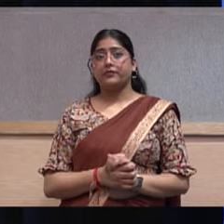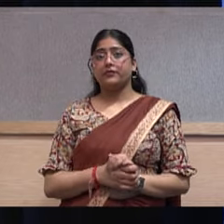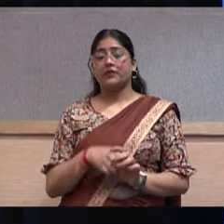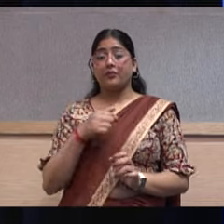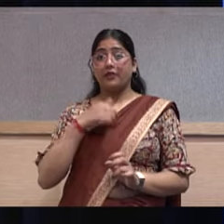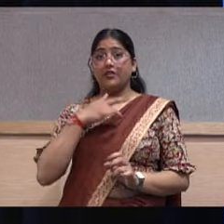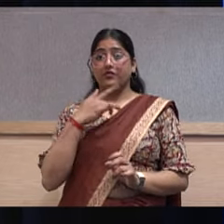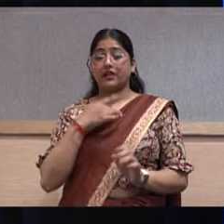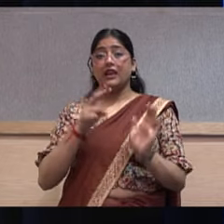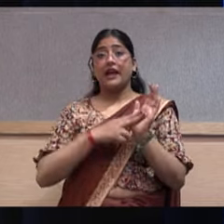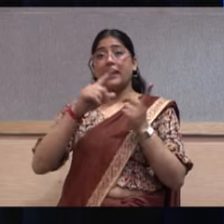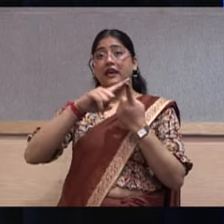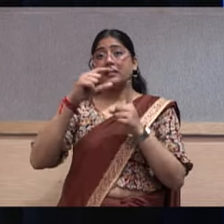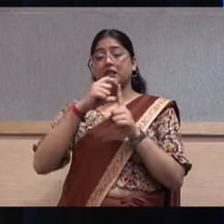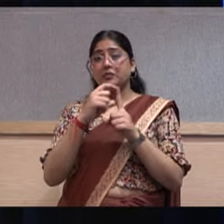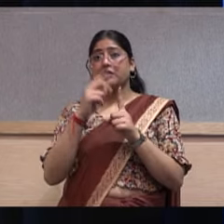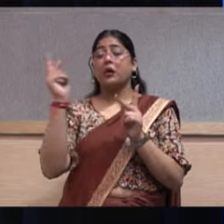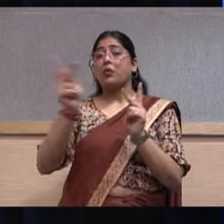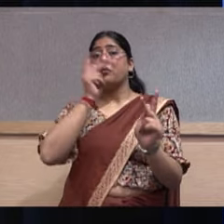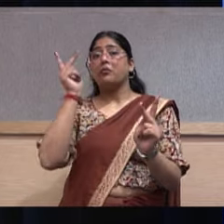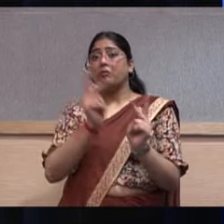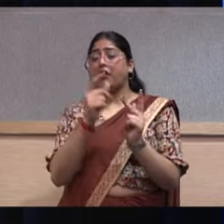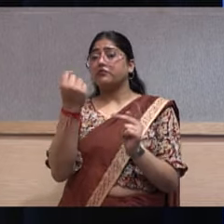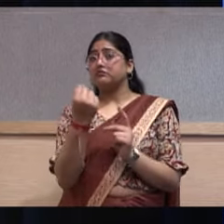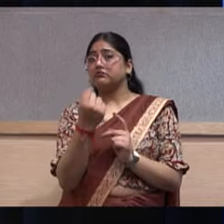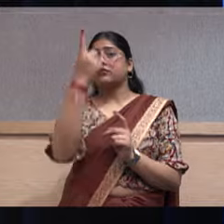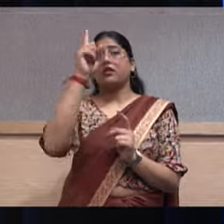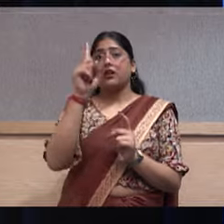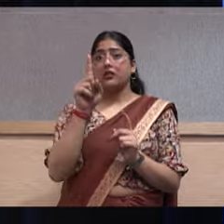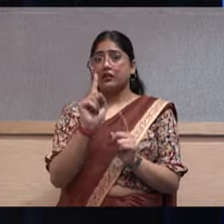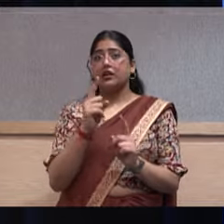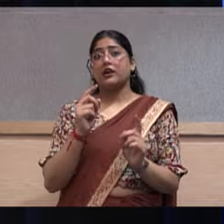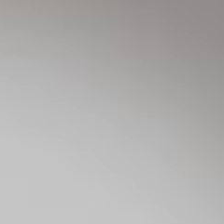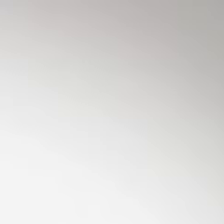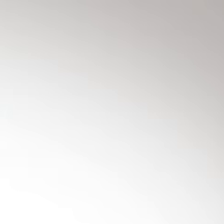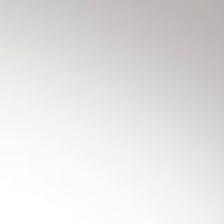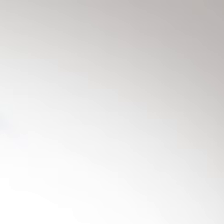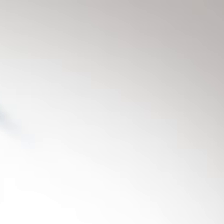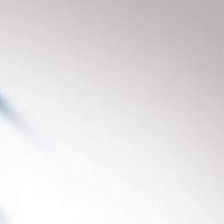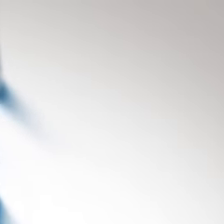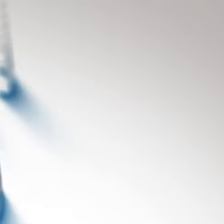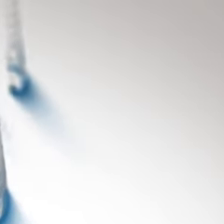मानता हूं एनपी का सबसे बड़ा क्रिया कोई हुआ है तो आज यही हुआ